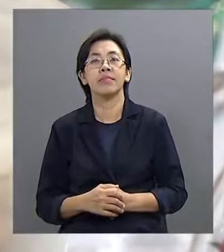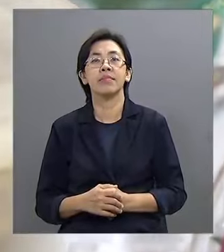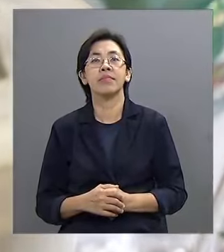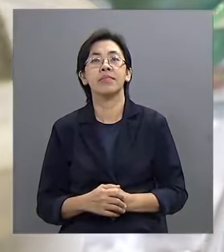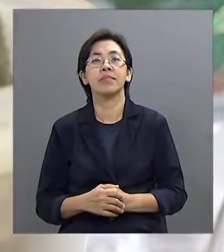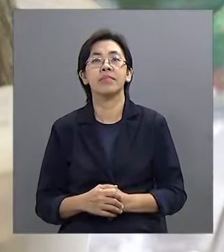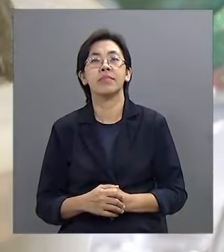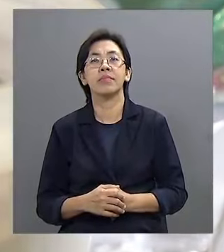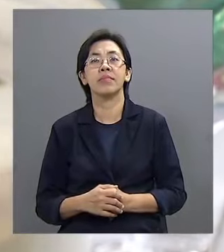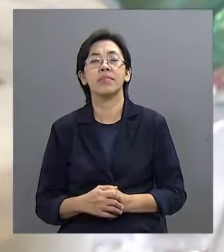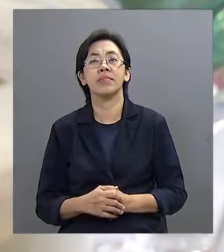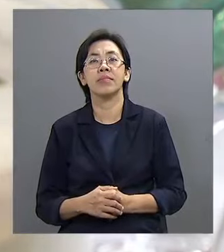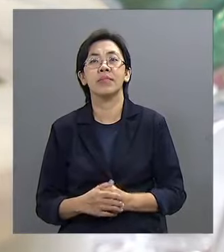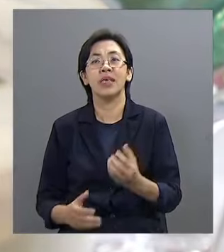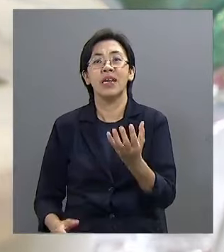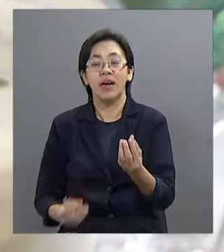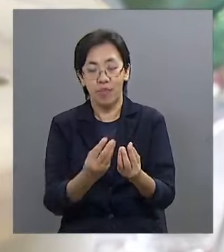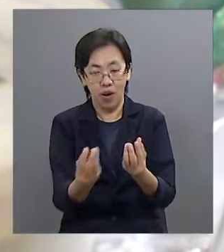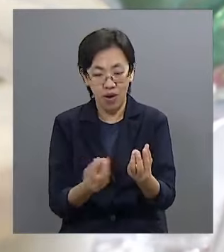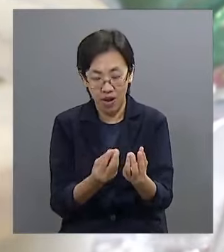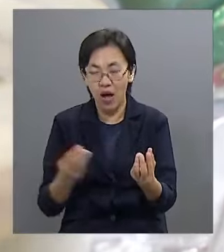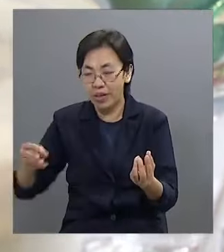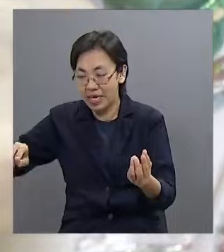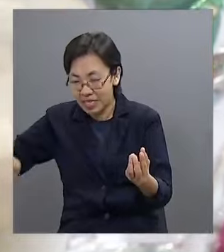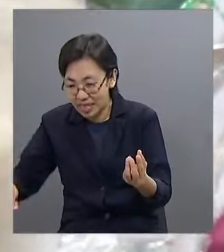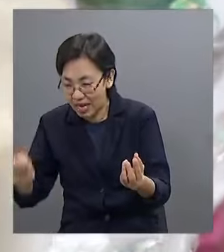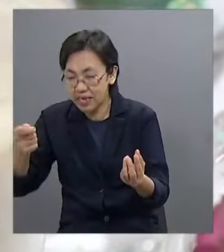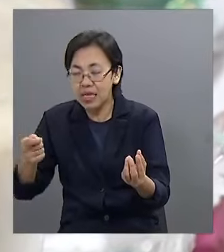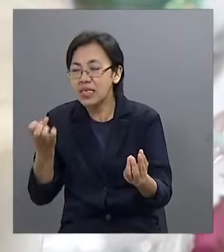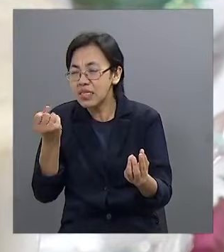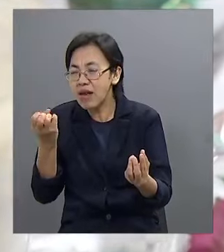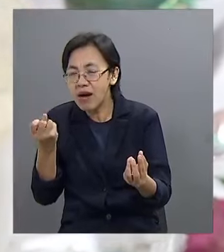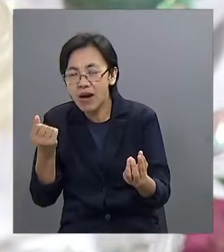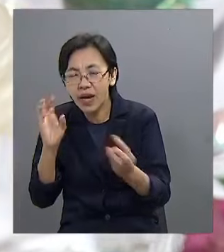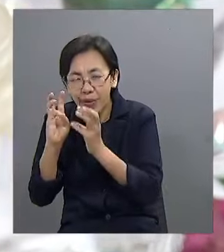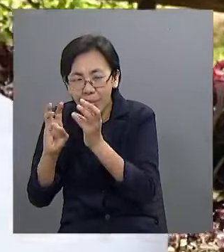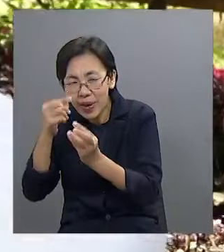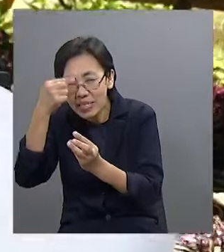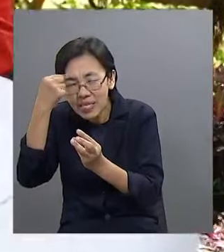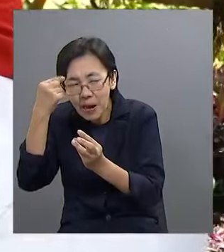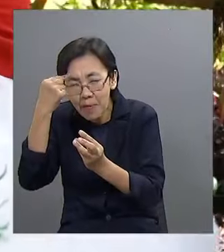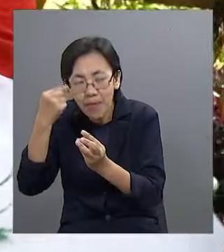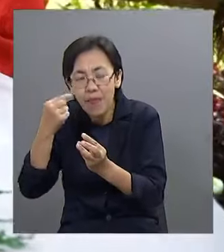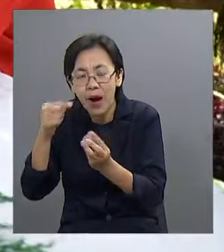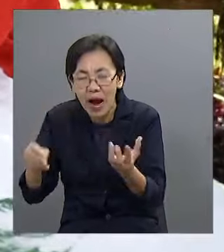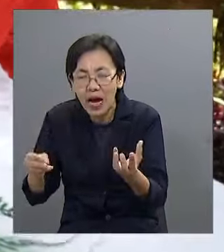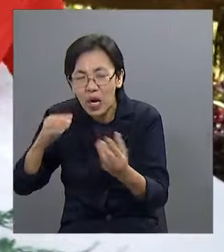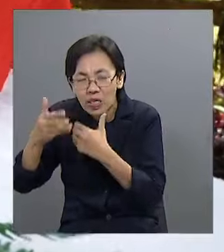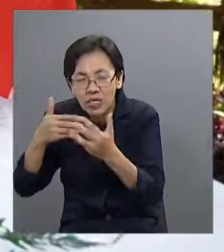ระวังตอนเททรายอย่าง ว่าก รีบมันจะพับ กรีบ ถ้ากรีบมันพับแล้วมันไม่ได ้มันบางอ่ะเนาะพ่อเนาะ ใช่ใ